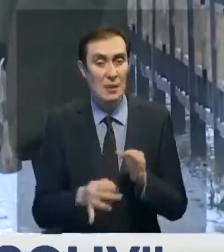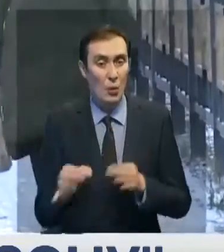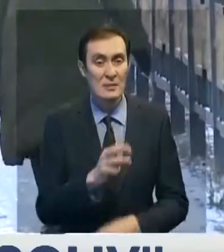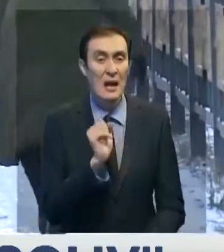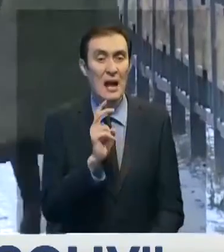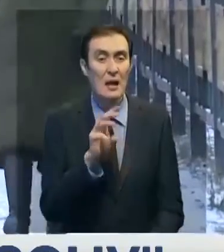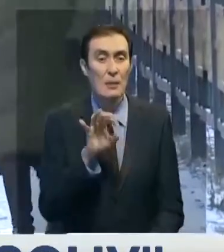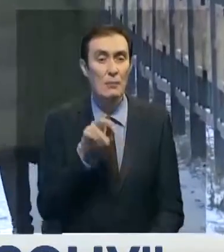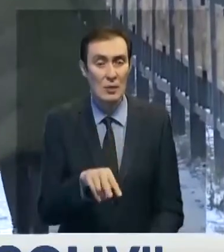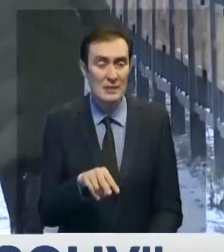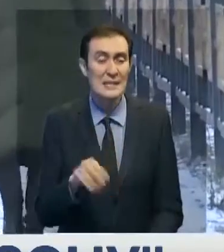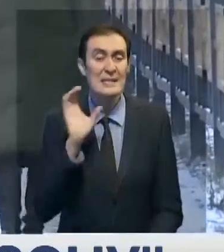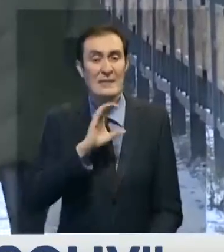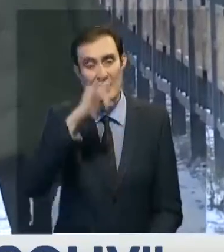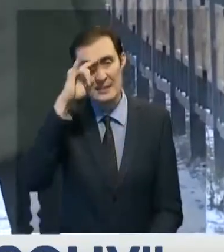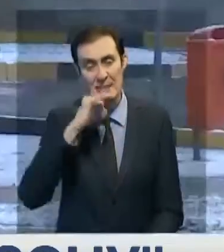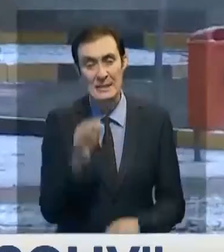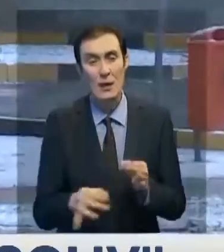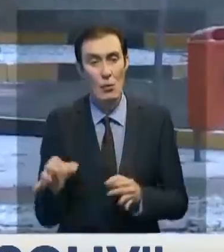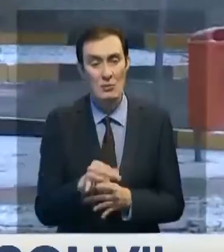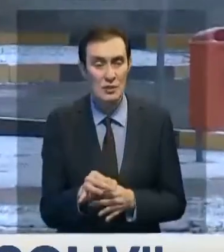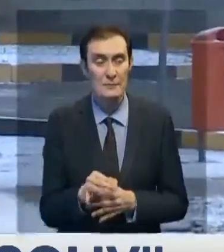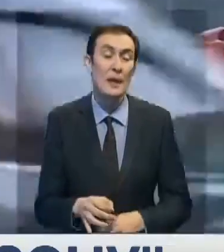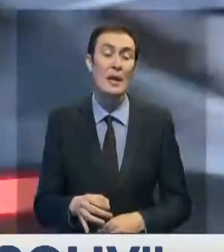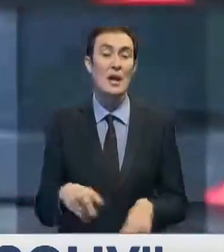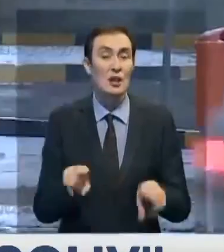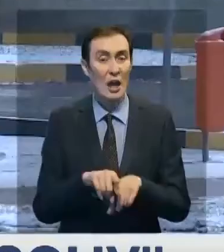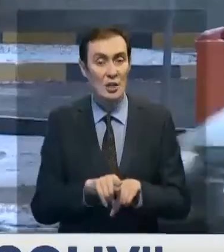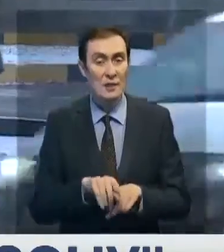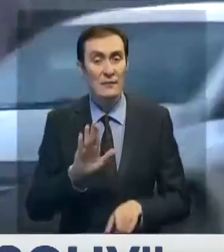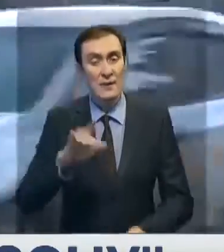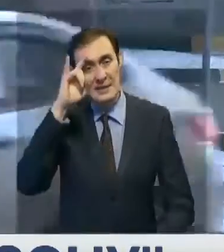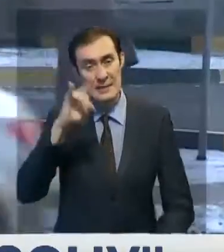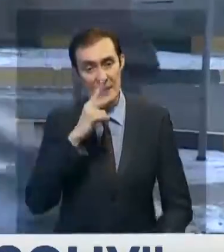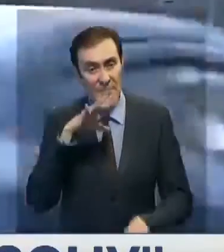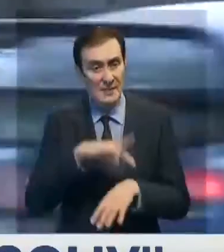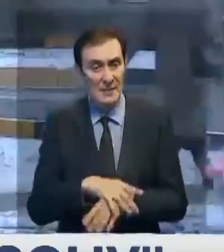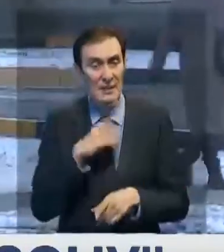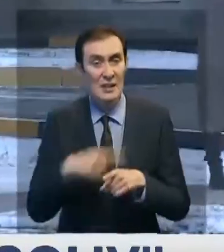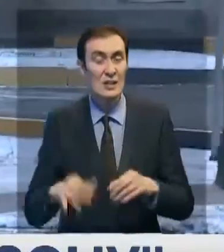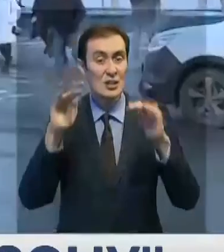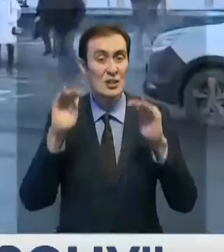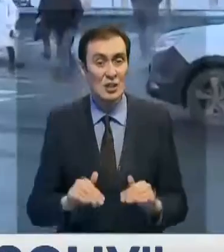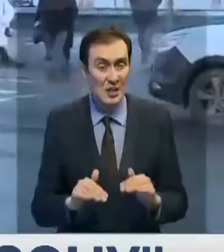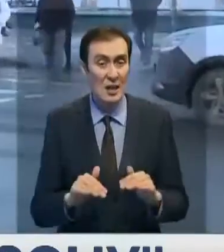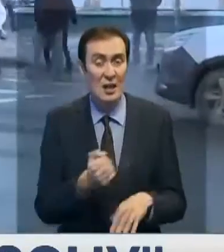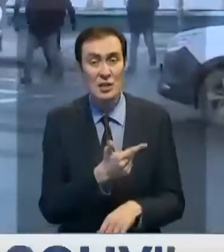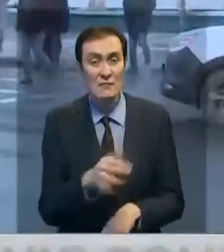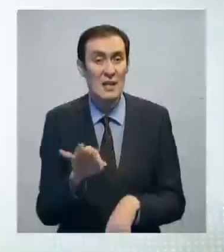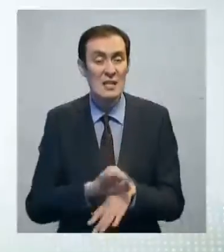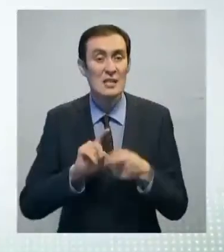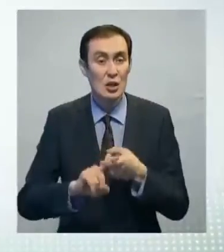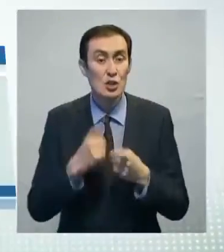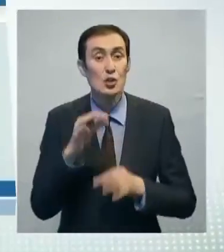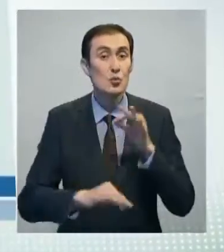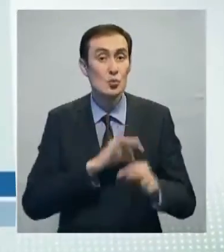Костанайская, Павлодарская, Акмолинская и Северо-Казахстанская. Кроме того, в Казахстане зафиксировали резкое снижение